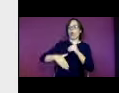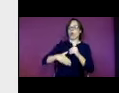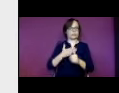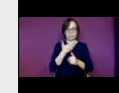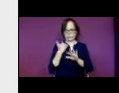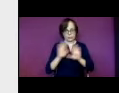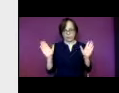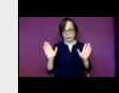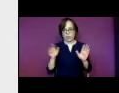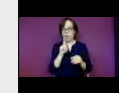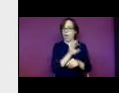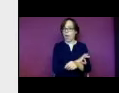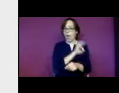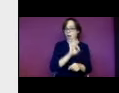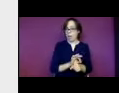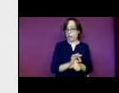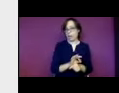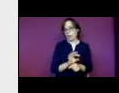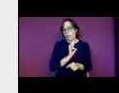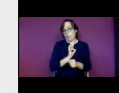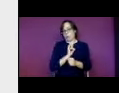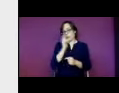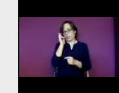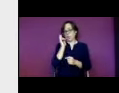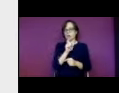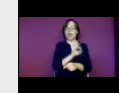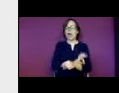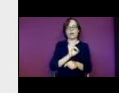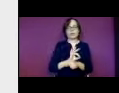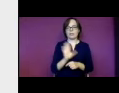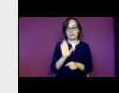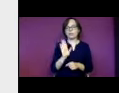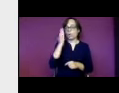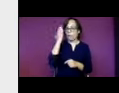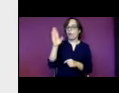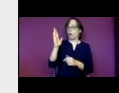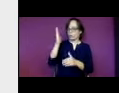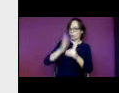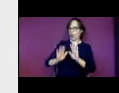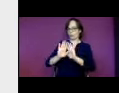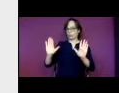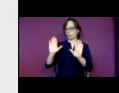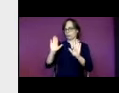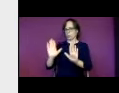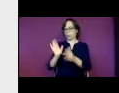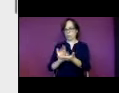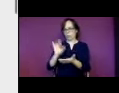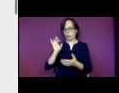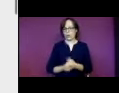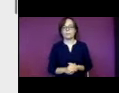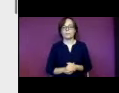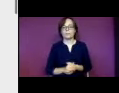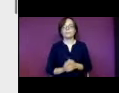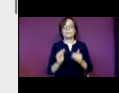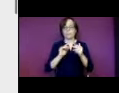architektów, przynajmniej moja jest taka interpretacja, niezbyt pożądanym efektem. No i trzecia rzecz to jest de